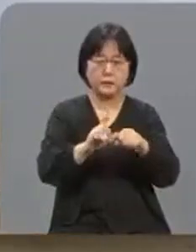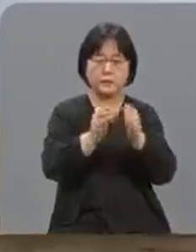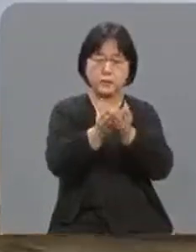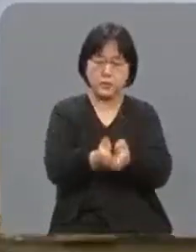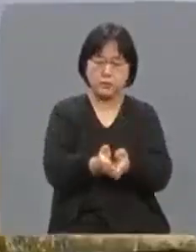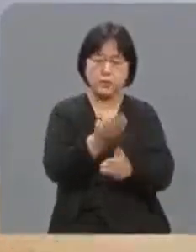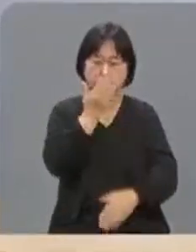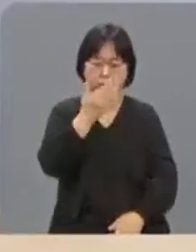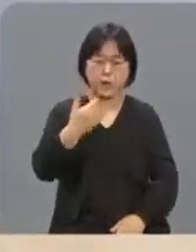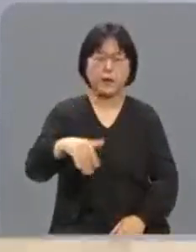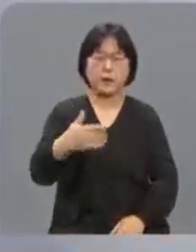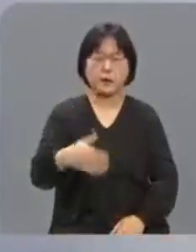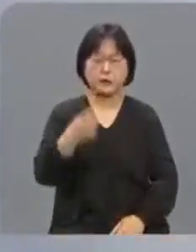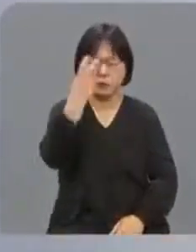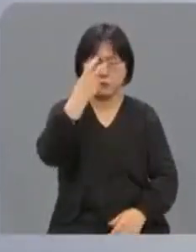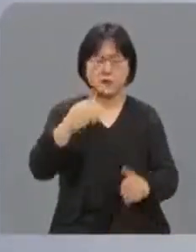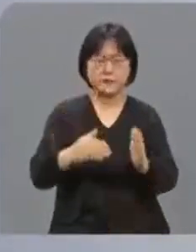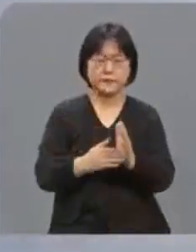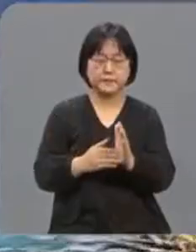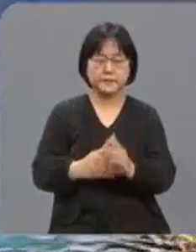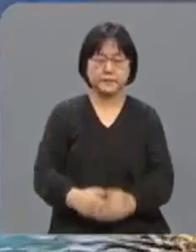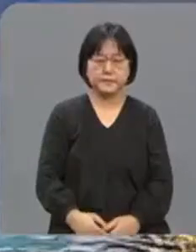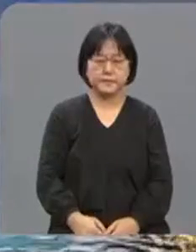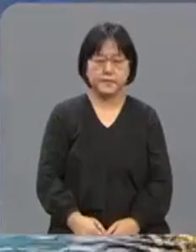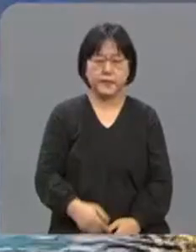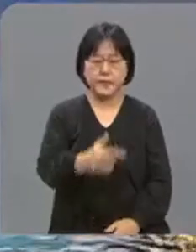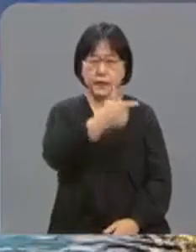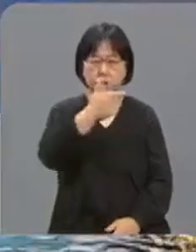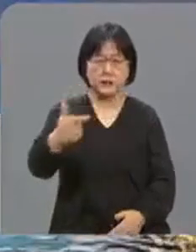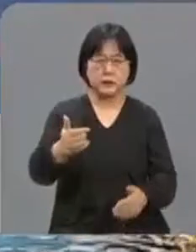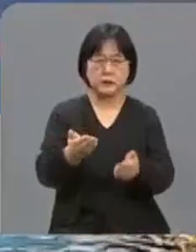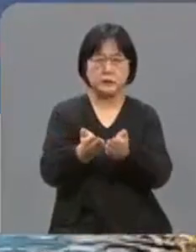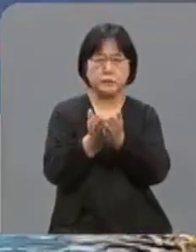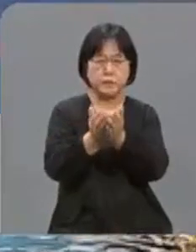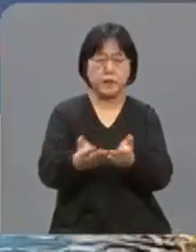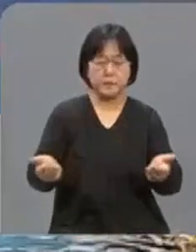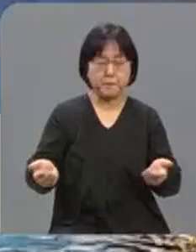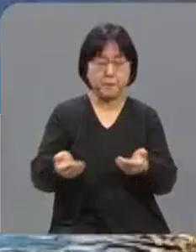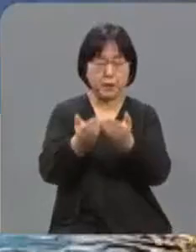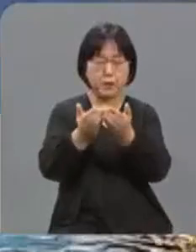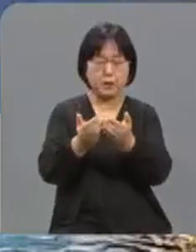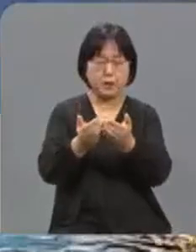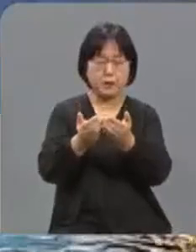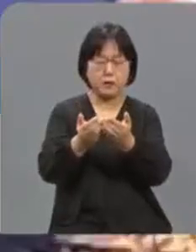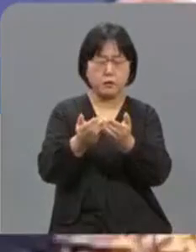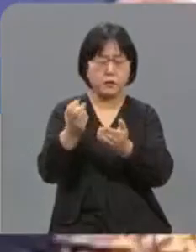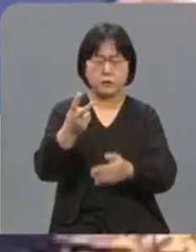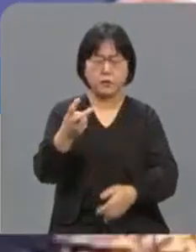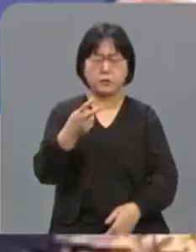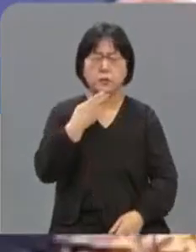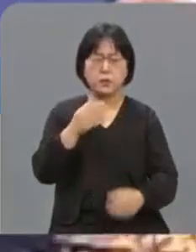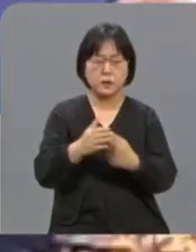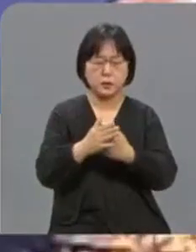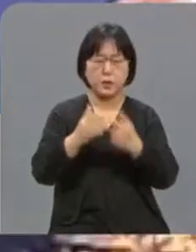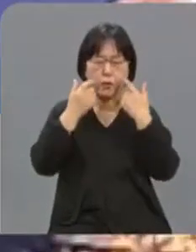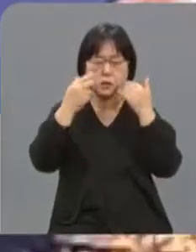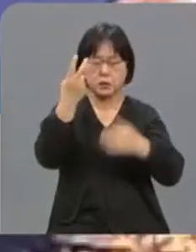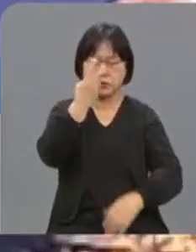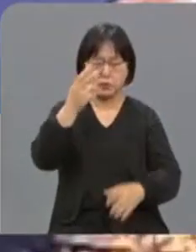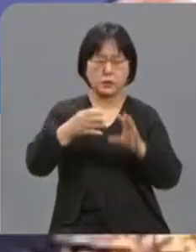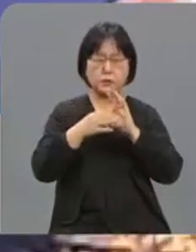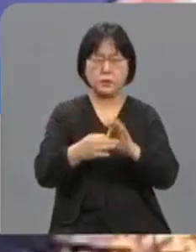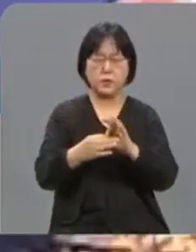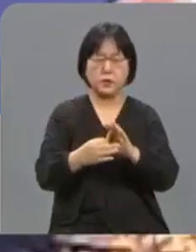침몰 가능성은 낮은 것으로 파악됐습니다. 대형 화물선 간의 충돌 사고는 흔치 않은 일인 만큼 정확한 조사를 통해